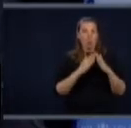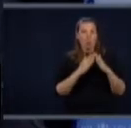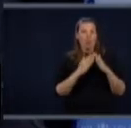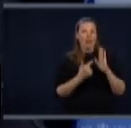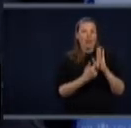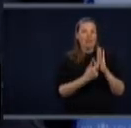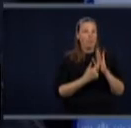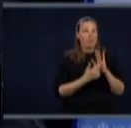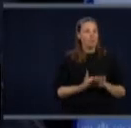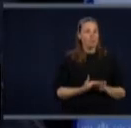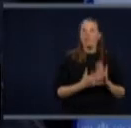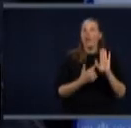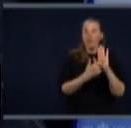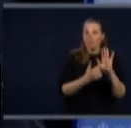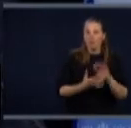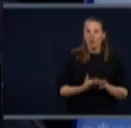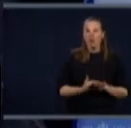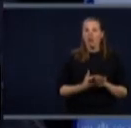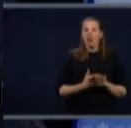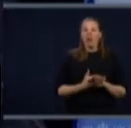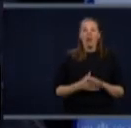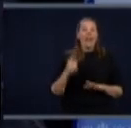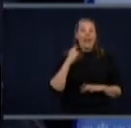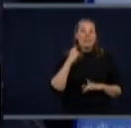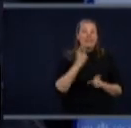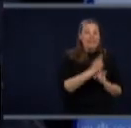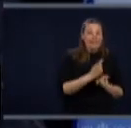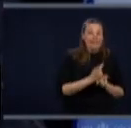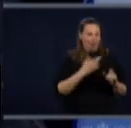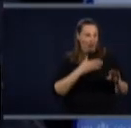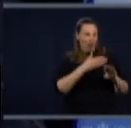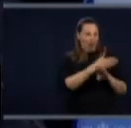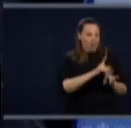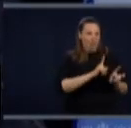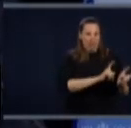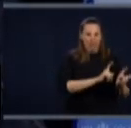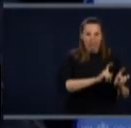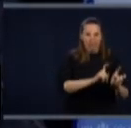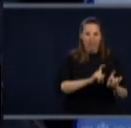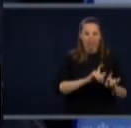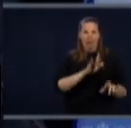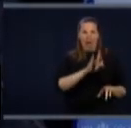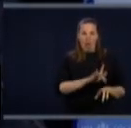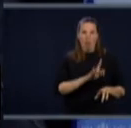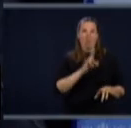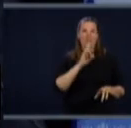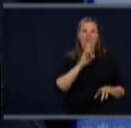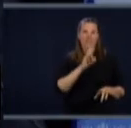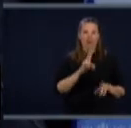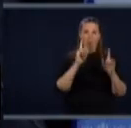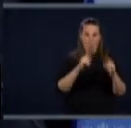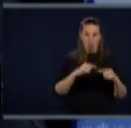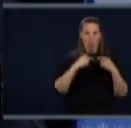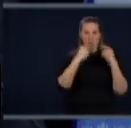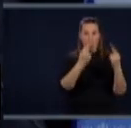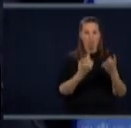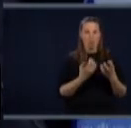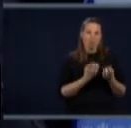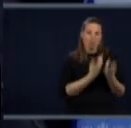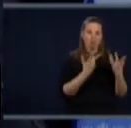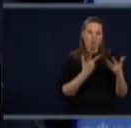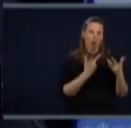dans des exemples, tester des épiceries, vu qu'en tenu que ça a été en ouverture depuis longtemps. On va avoir